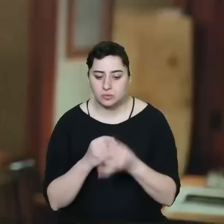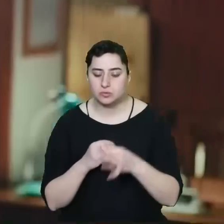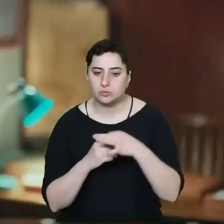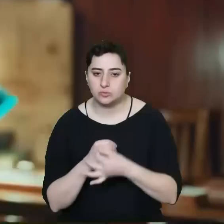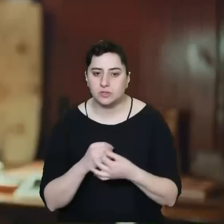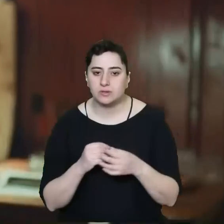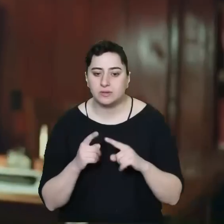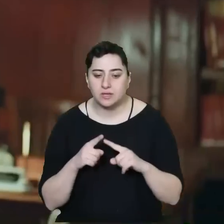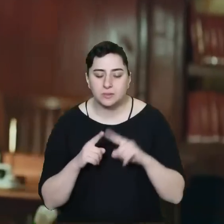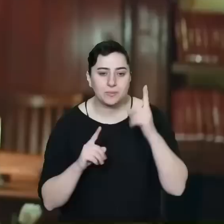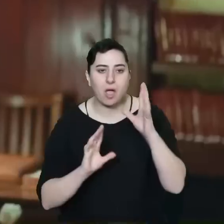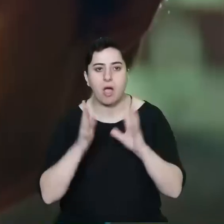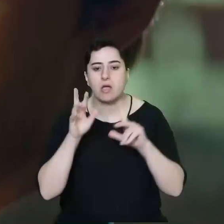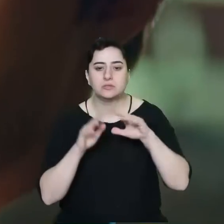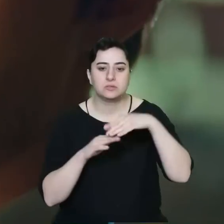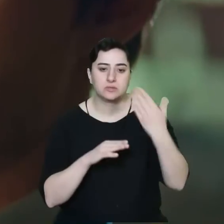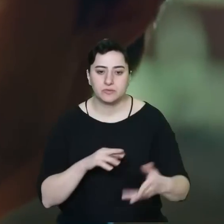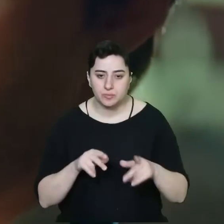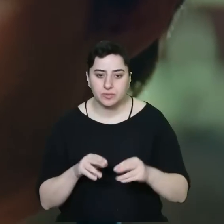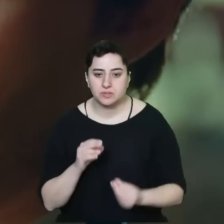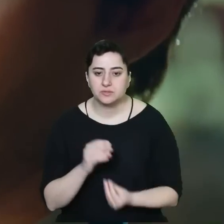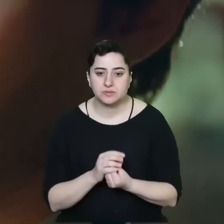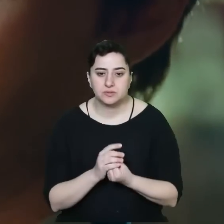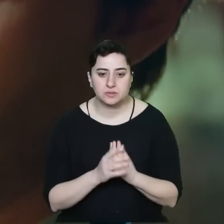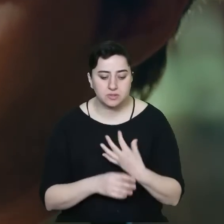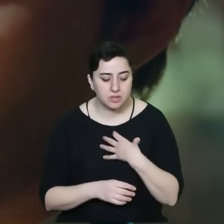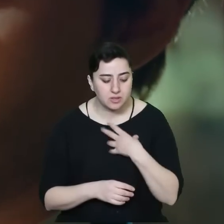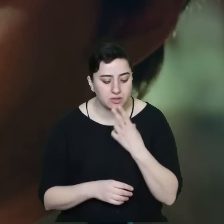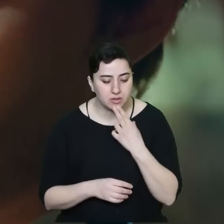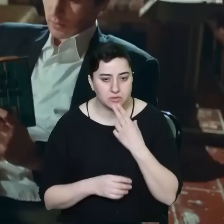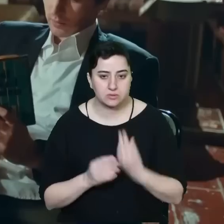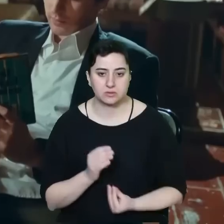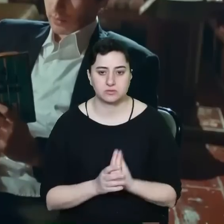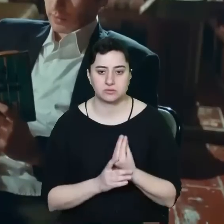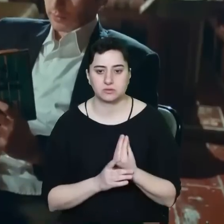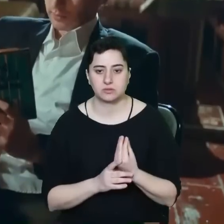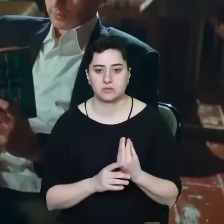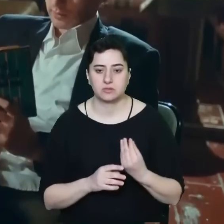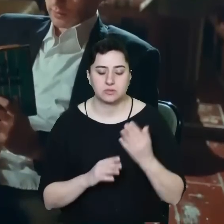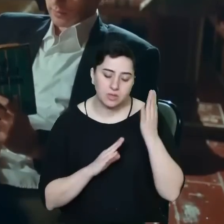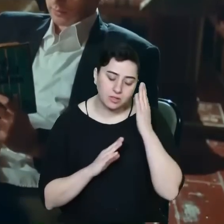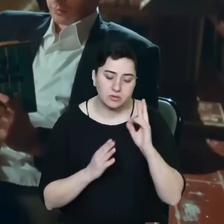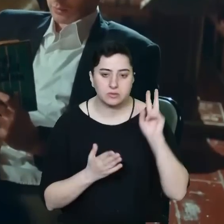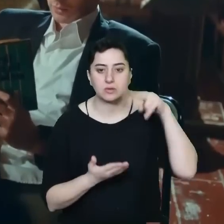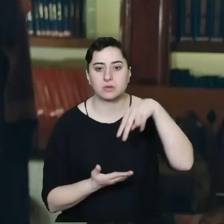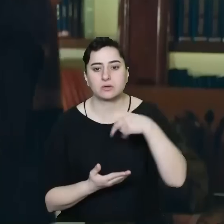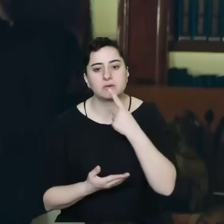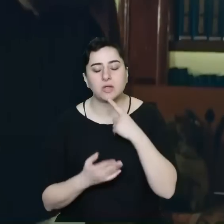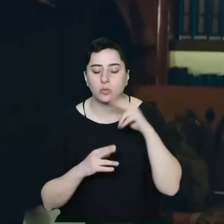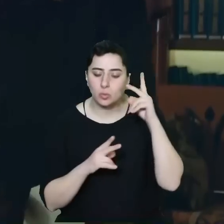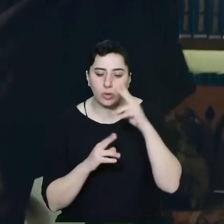Taze, devrilmiş bir ağaç gibi. Çeker çıkarır kendi kadınlarından. Fırlar yataklarından, tatlı